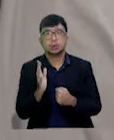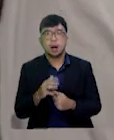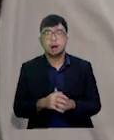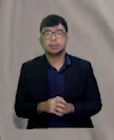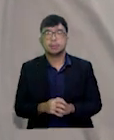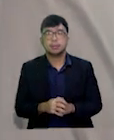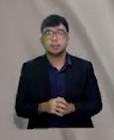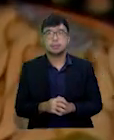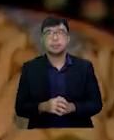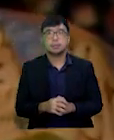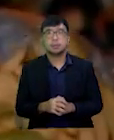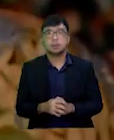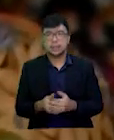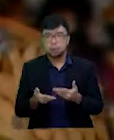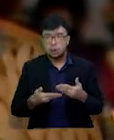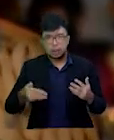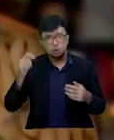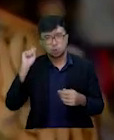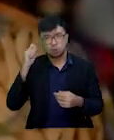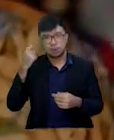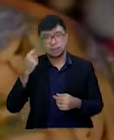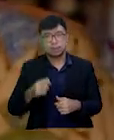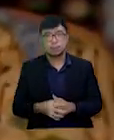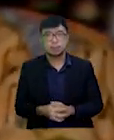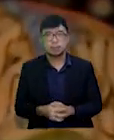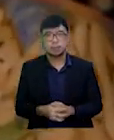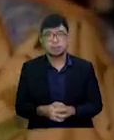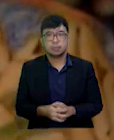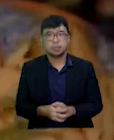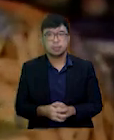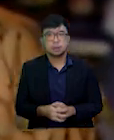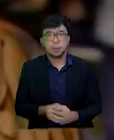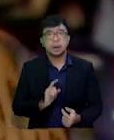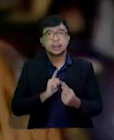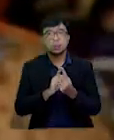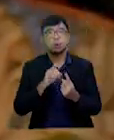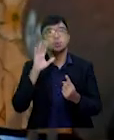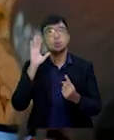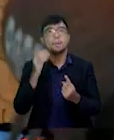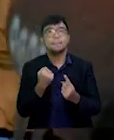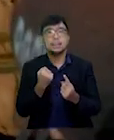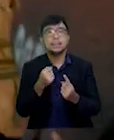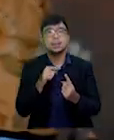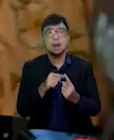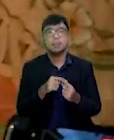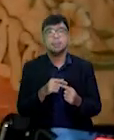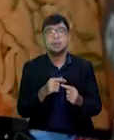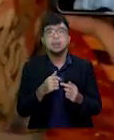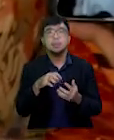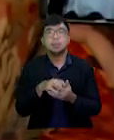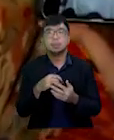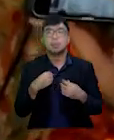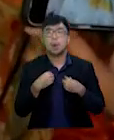masa sulit ini selain jago kedatangan Putri dan anaknya untuk membawakan pakaian Irjen Ferdy